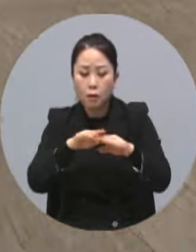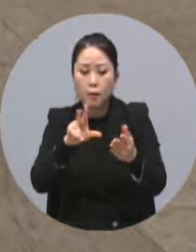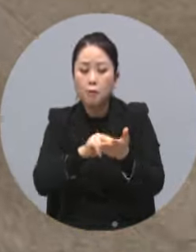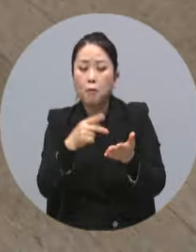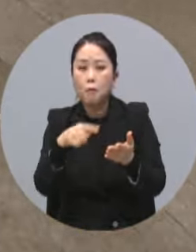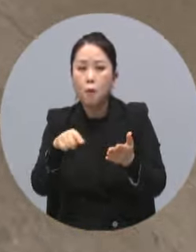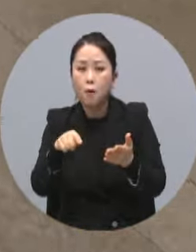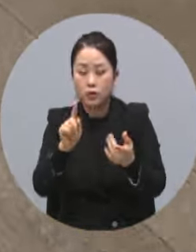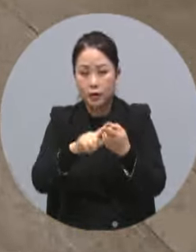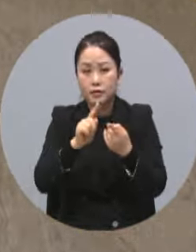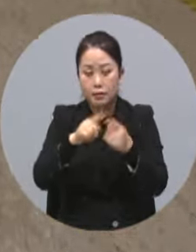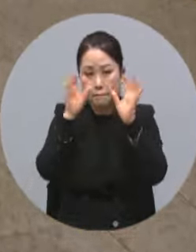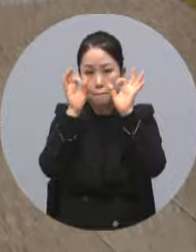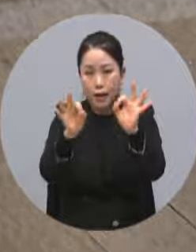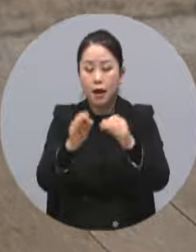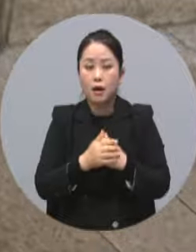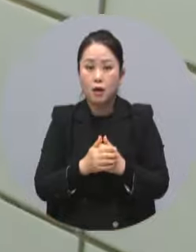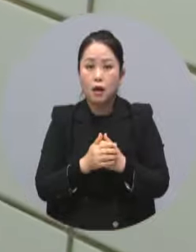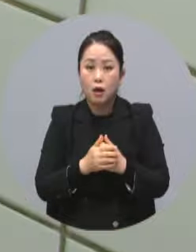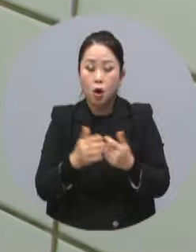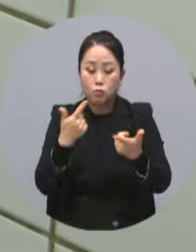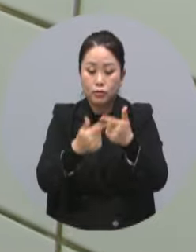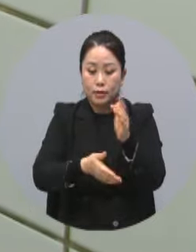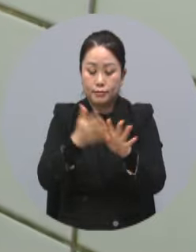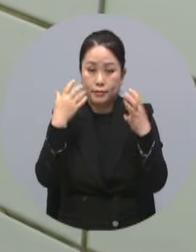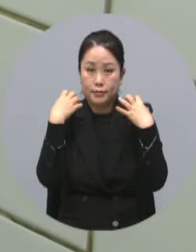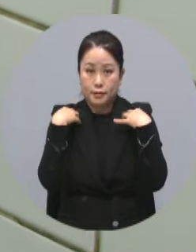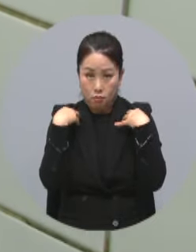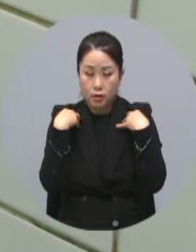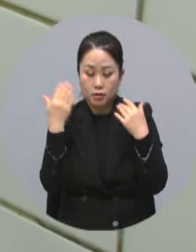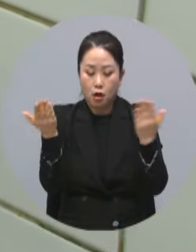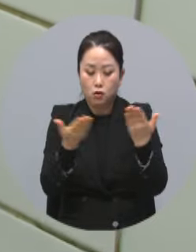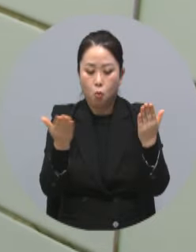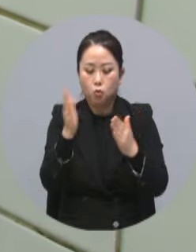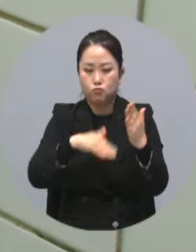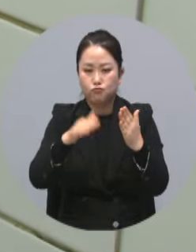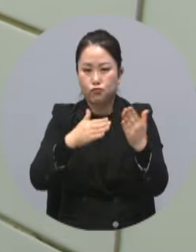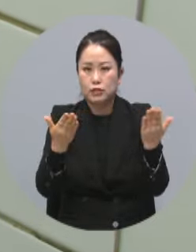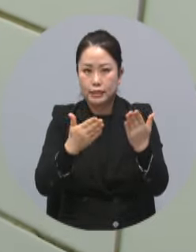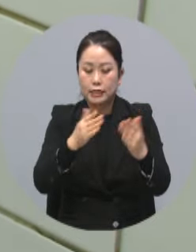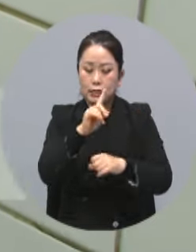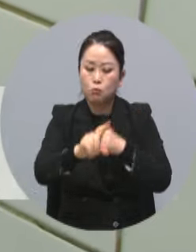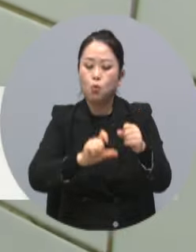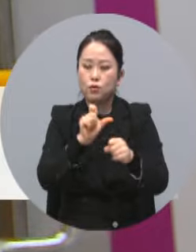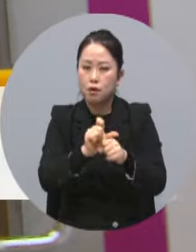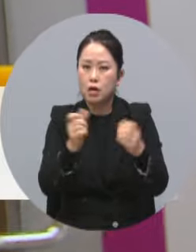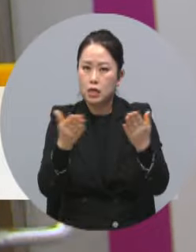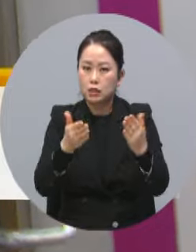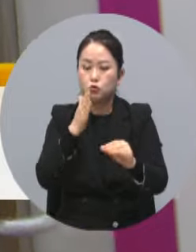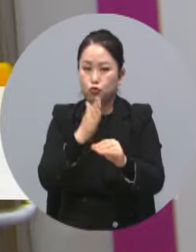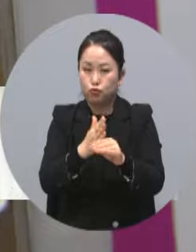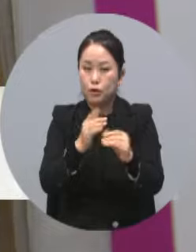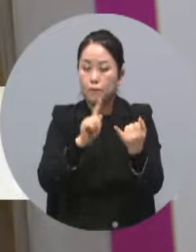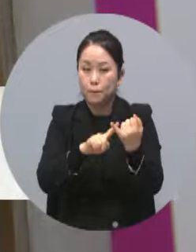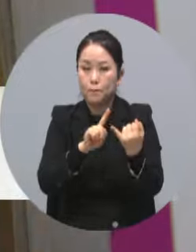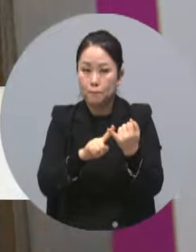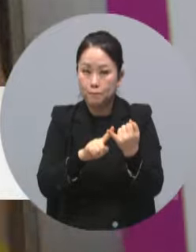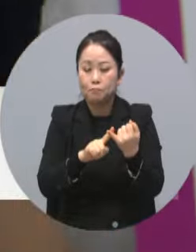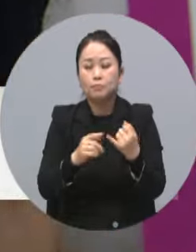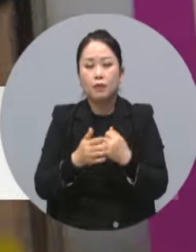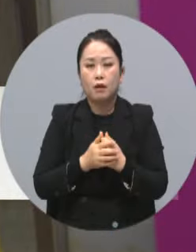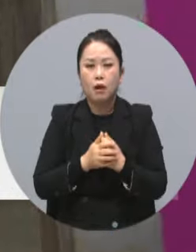15년째 공무직 환경 미원으로 근무중인 장수한 씨 건강도 문제 없고 일도 더 할 수